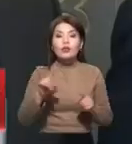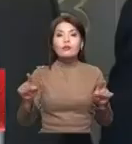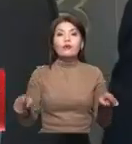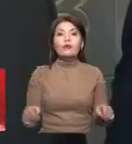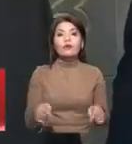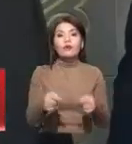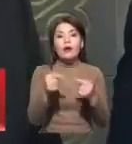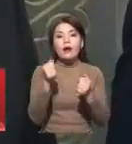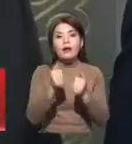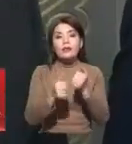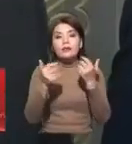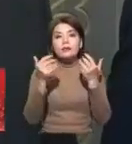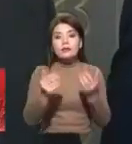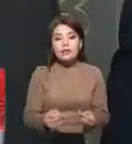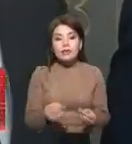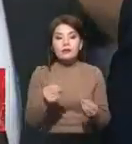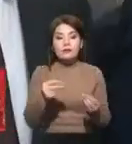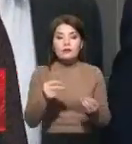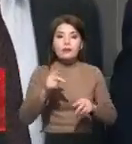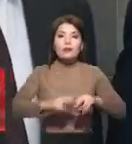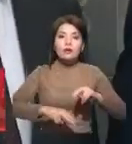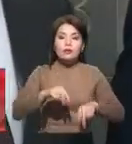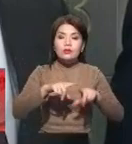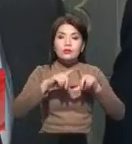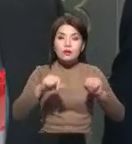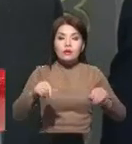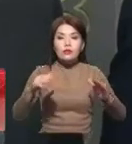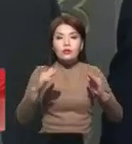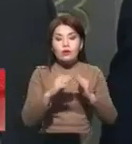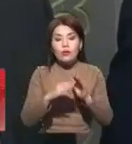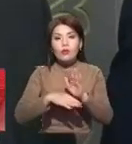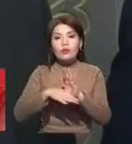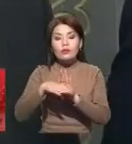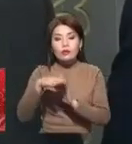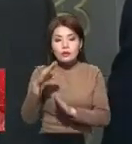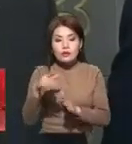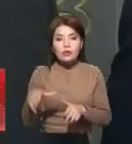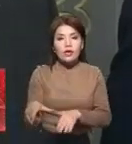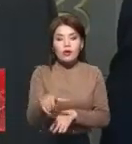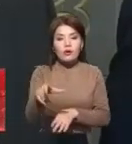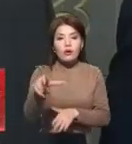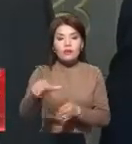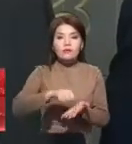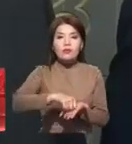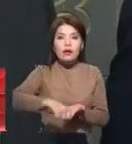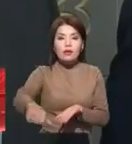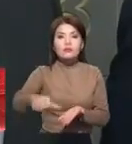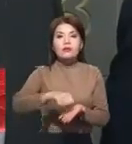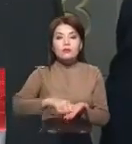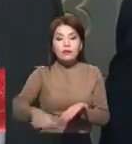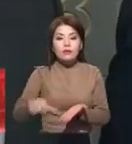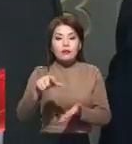преображается с каждым днем, строятся школы, дома, улучшаются дороги, асфальтируются, а